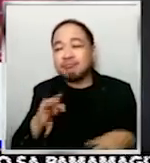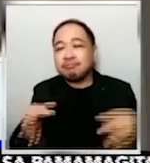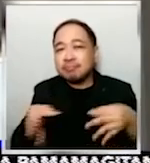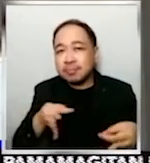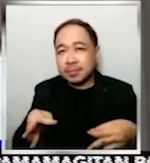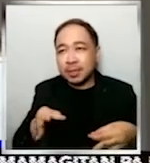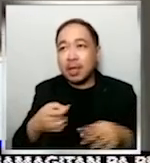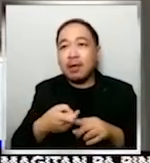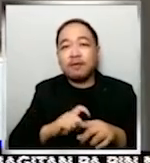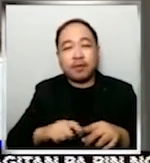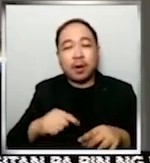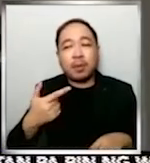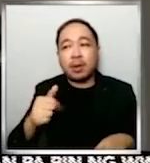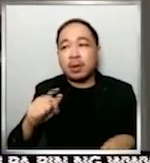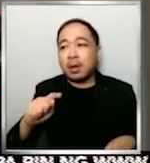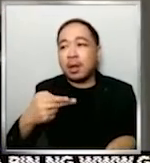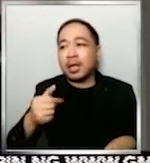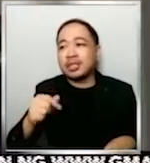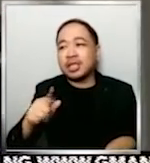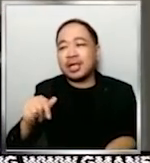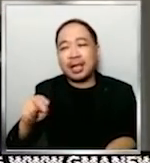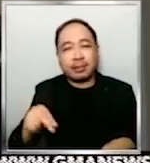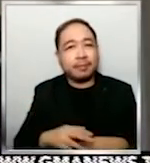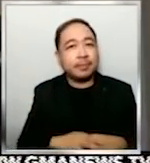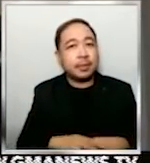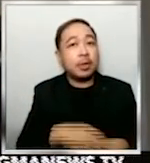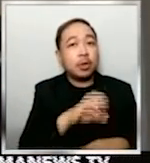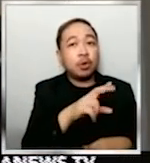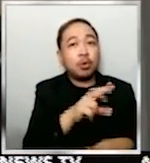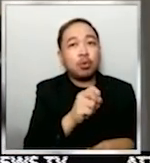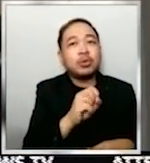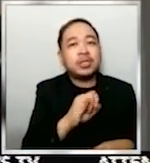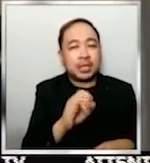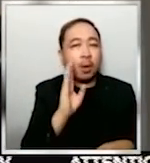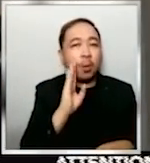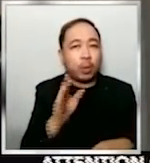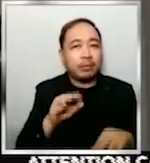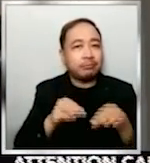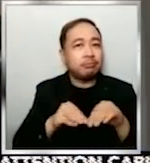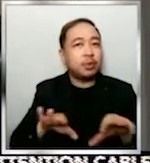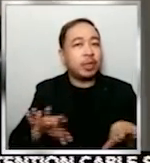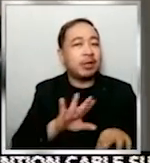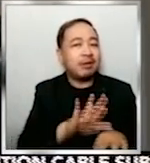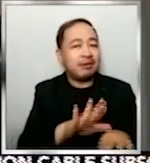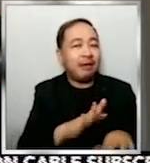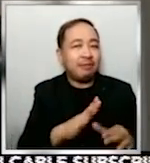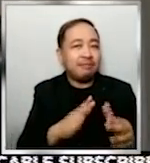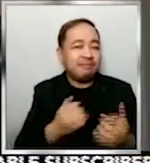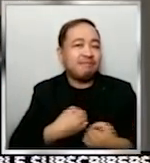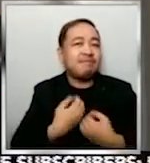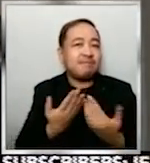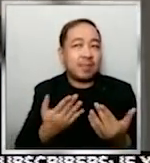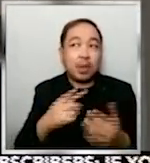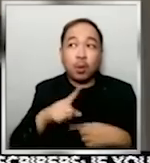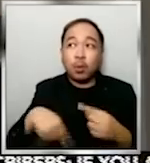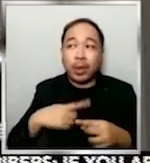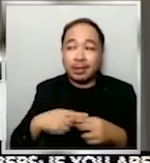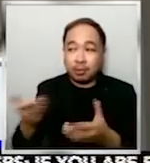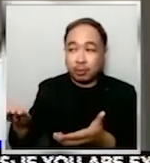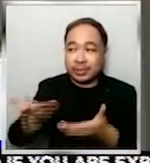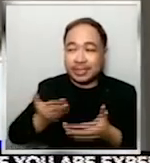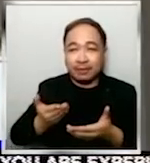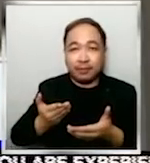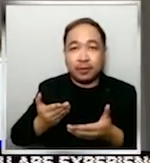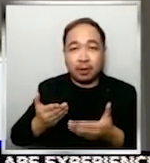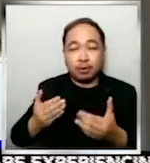Gatchalian. Sabi ni Cusi, ilalabas niya ang kanyang pahayag kaugnay sa issue oras sa makuha niyang resolusyon ng Senado. Dati nang sinabi ni Cusi na